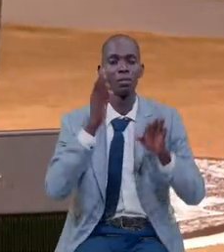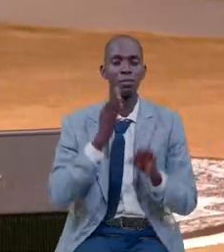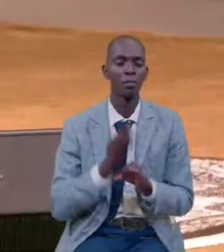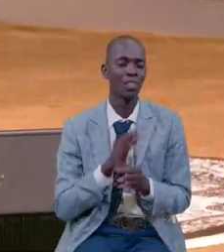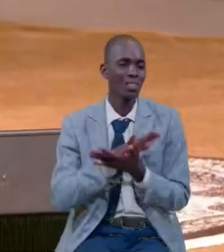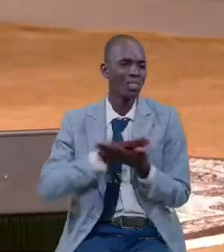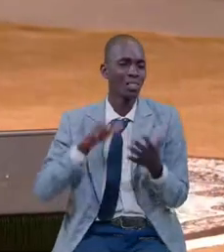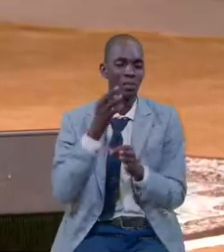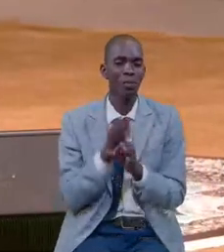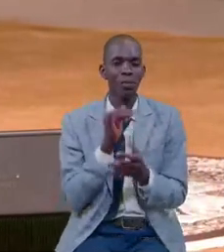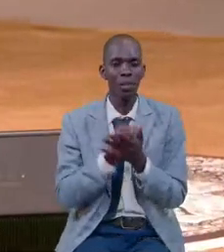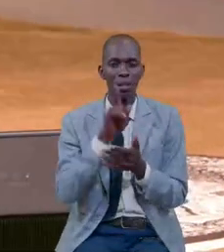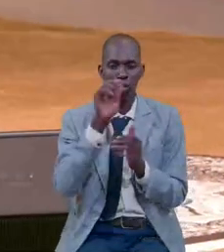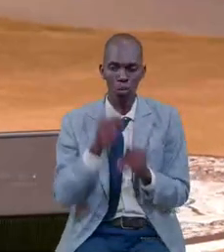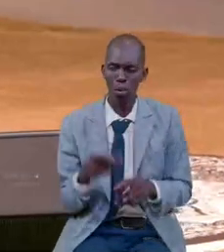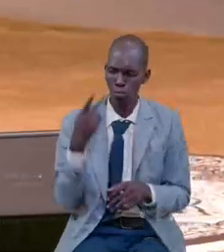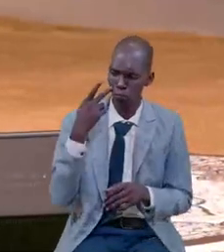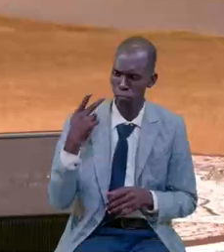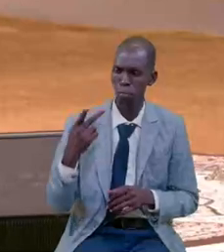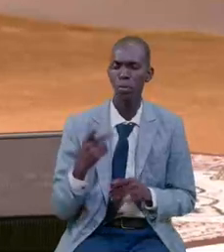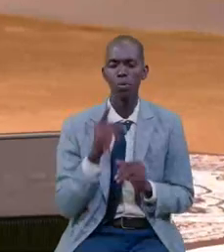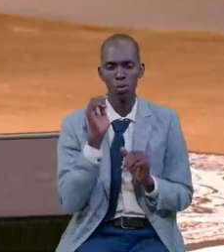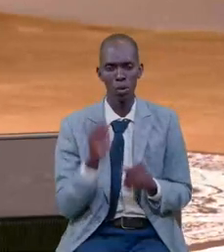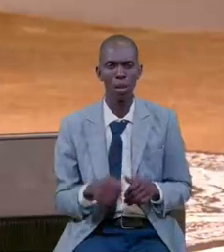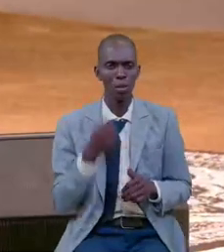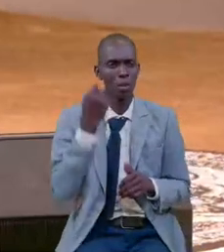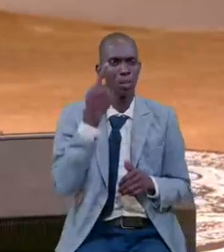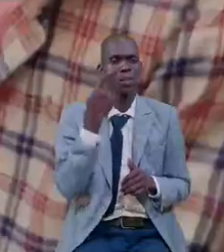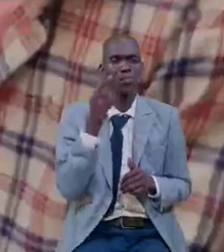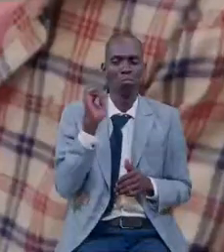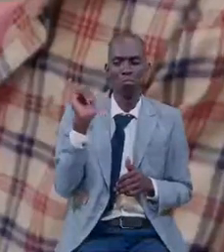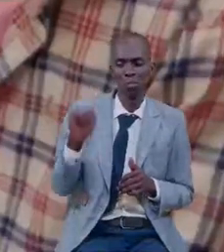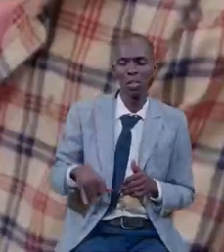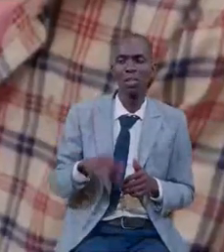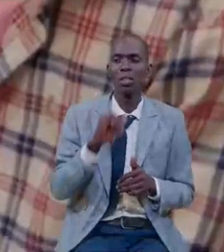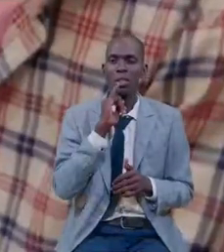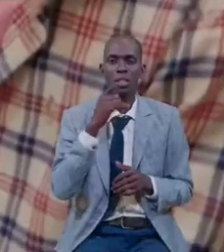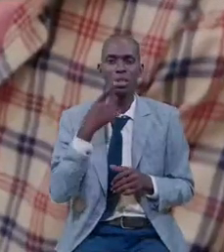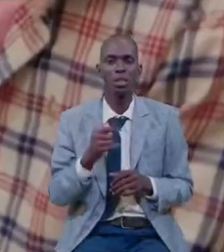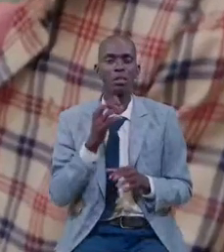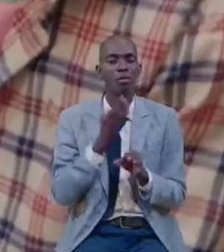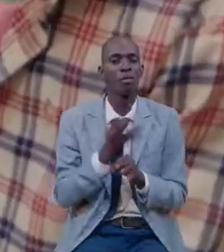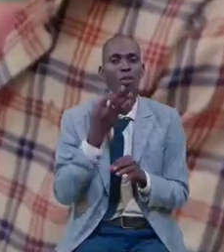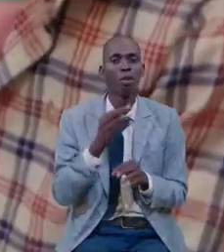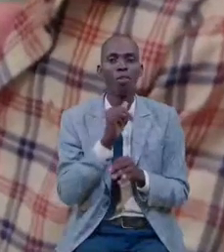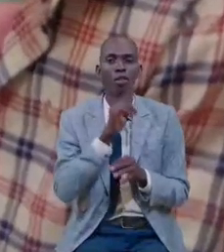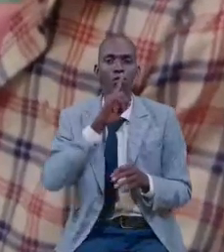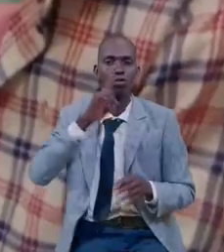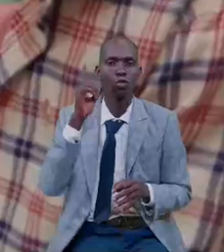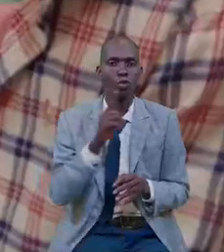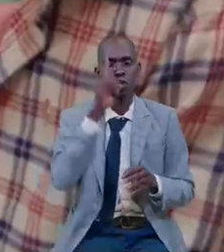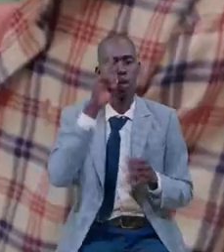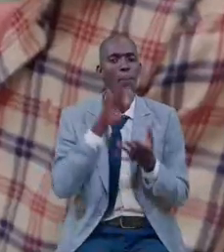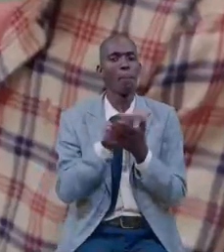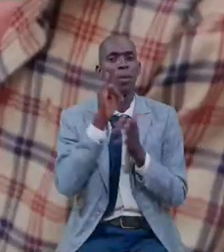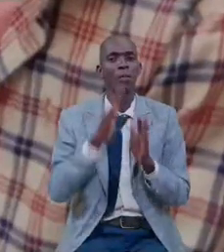claire, qu'on peut voir, qu'on peut dire que voici la foi d'un véritable croyant. C'est